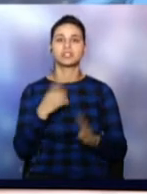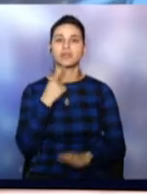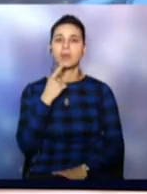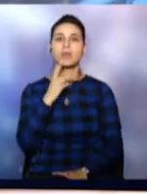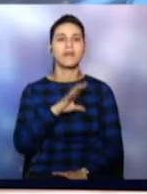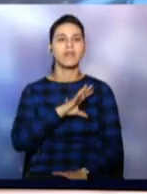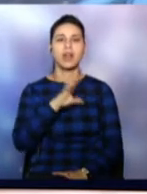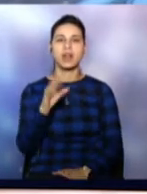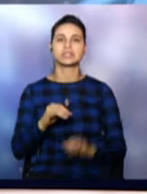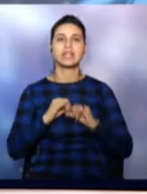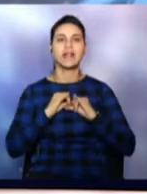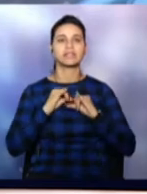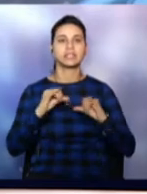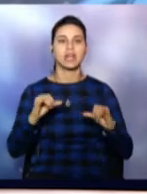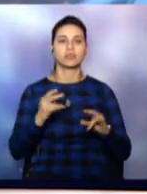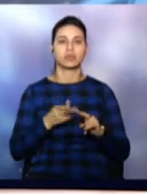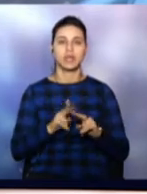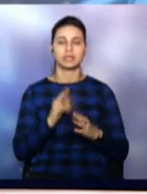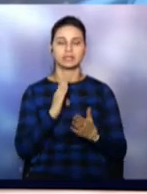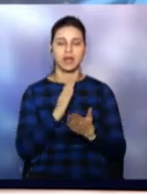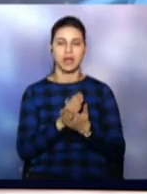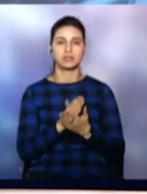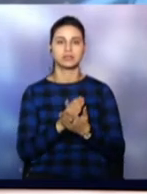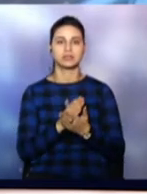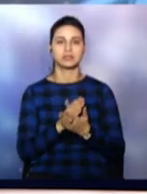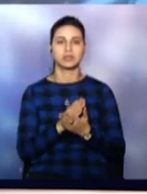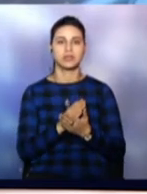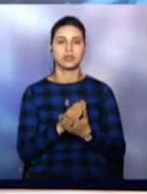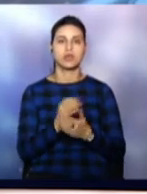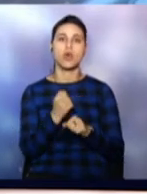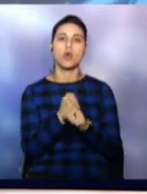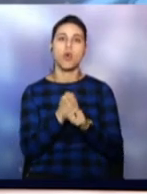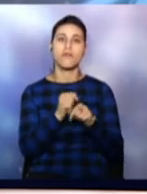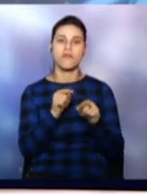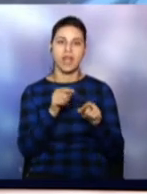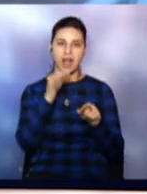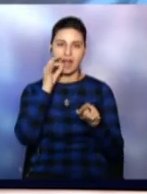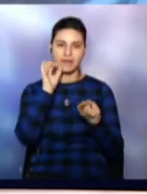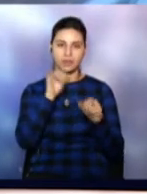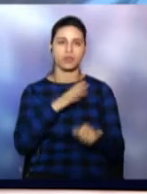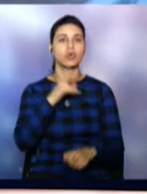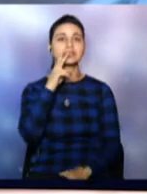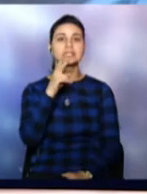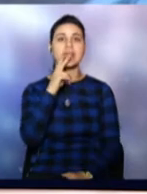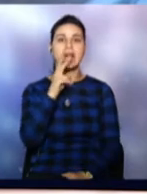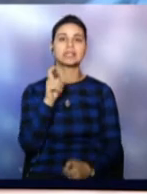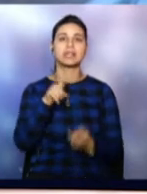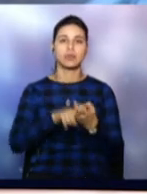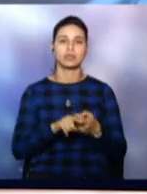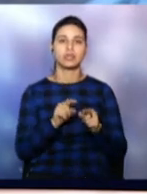ყველაზე გავრცელებულ დამოკიდებულებას, რომელიც გახლავთ კოფეინთან ერთად, ნიკოტინზე